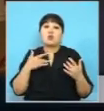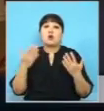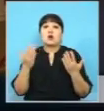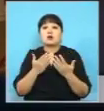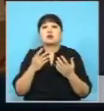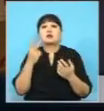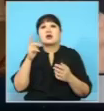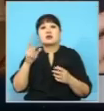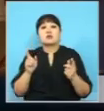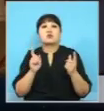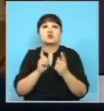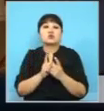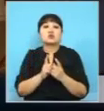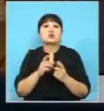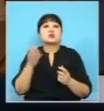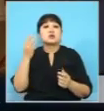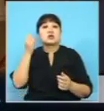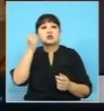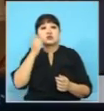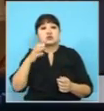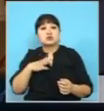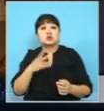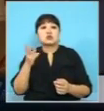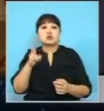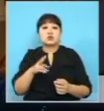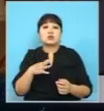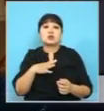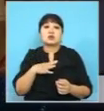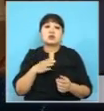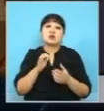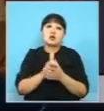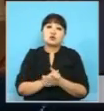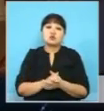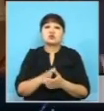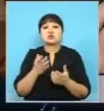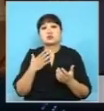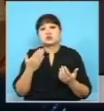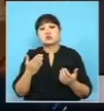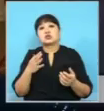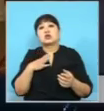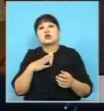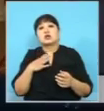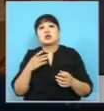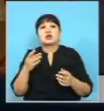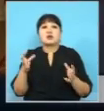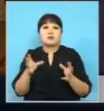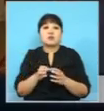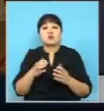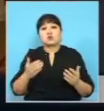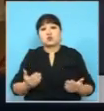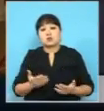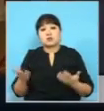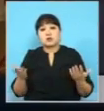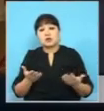адамның кездесіп, бұрынғы тұрған ескі үйінде екеуінің табысуы, екеуінің мұңы да, жырының да бірлігі